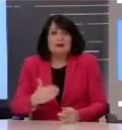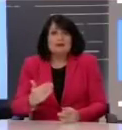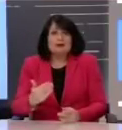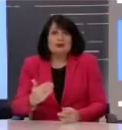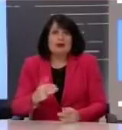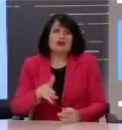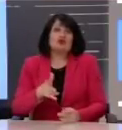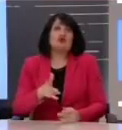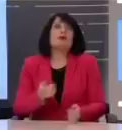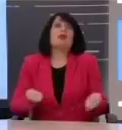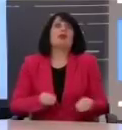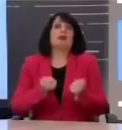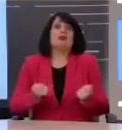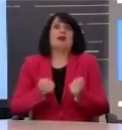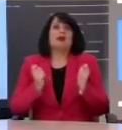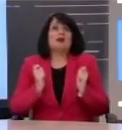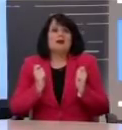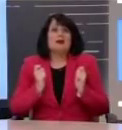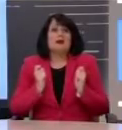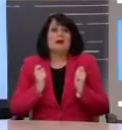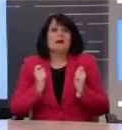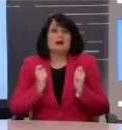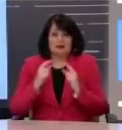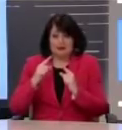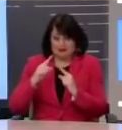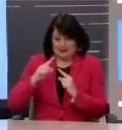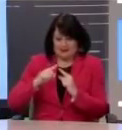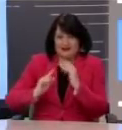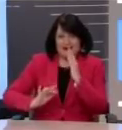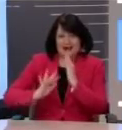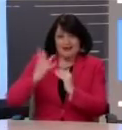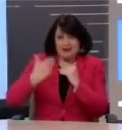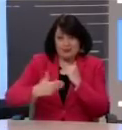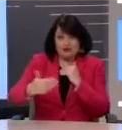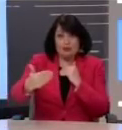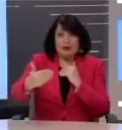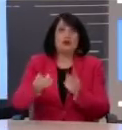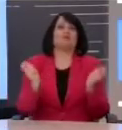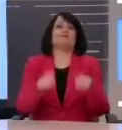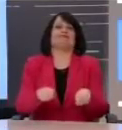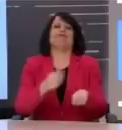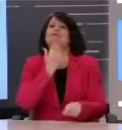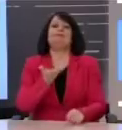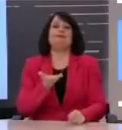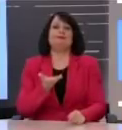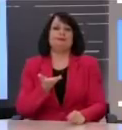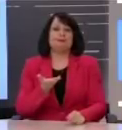αδύνατη η πιθανότητα αναβάθμισης των μαχητικών στο μέλλον. Και ότι αν την αφήσουμε